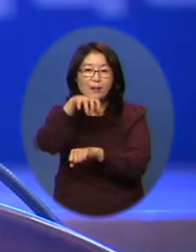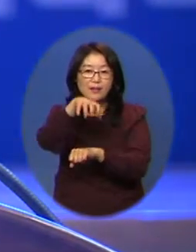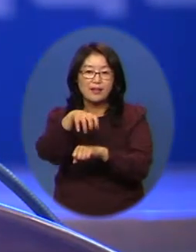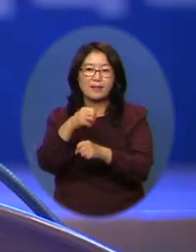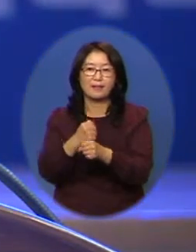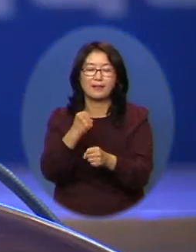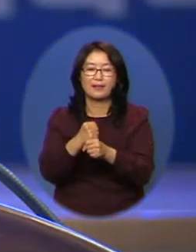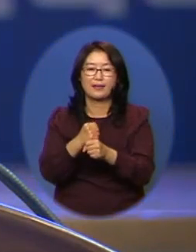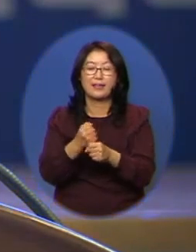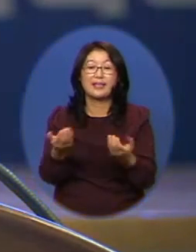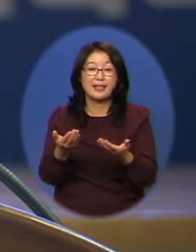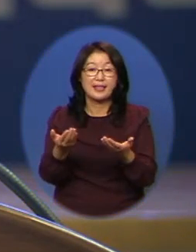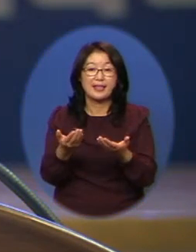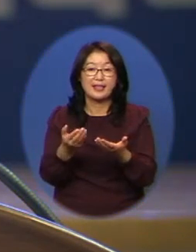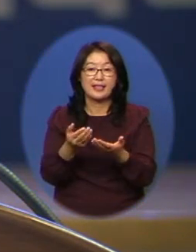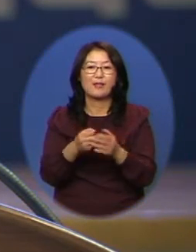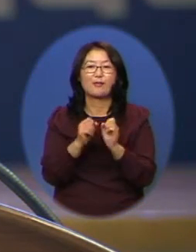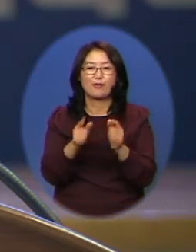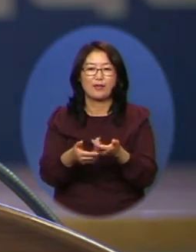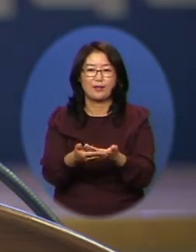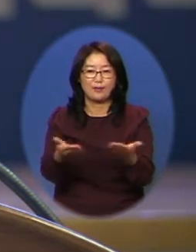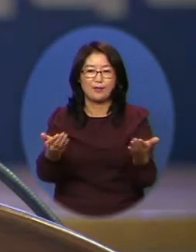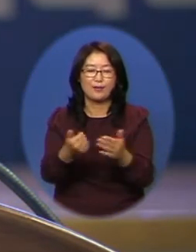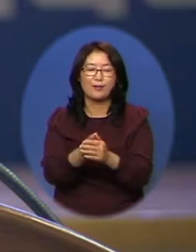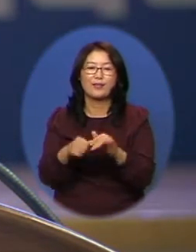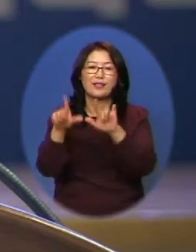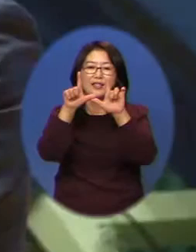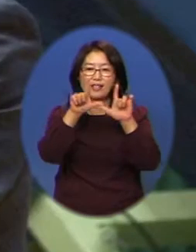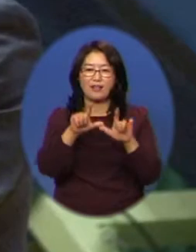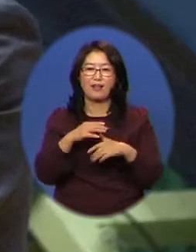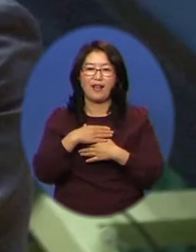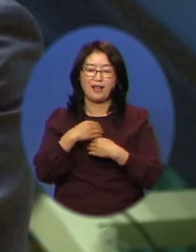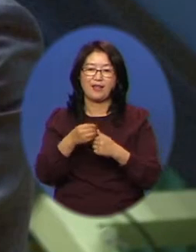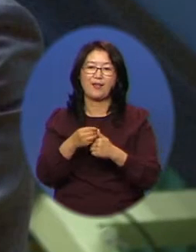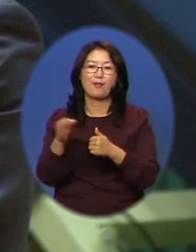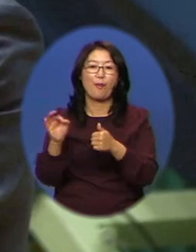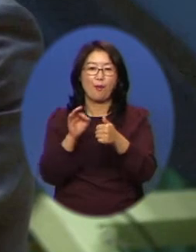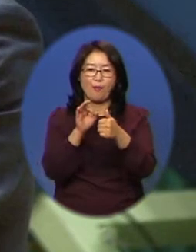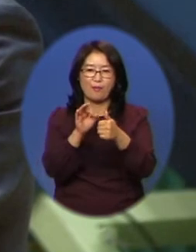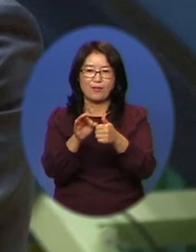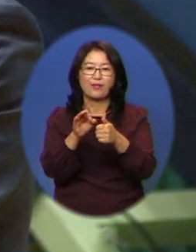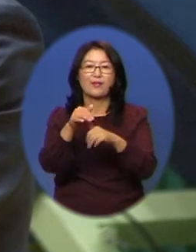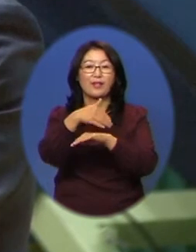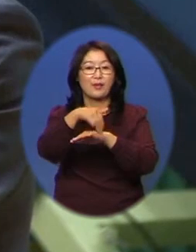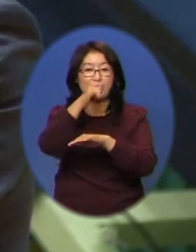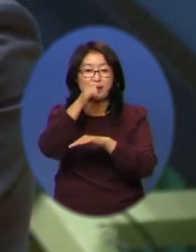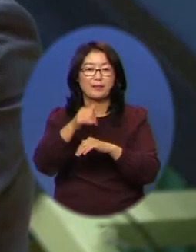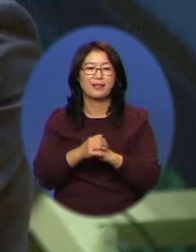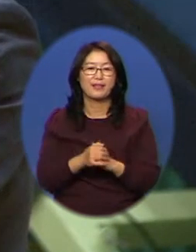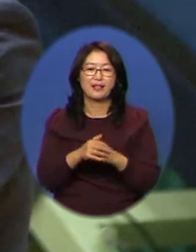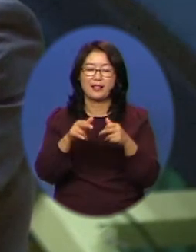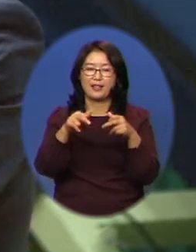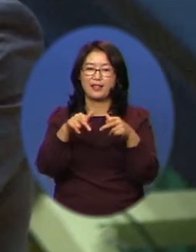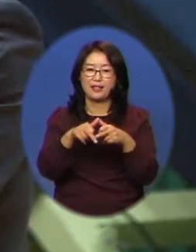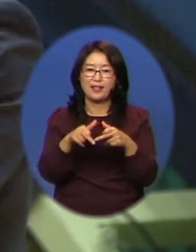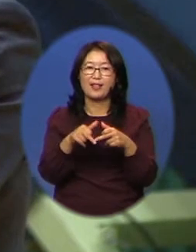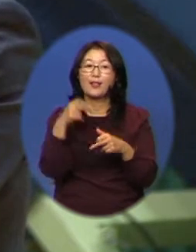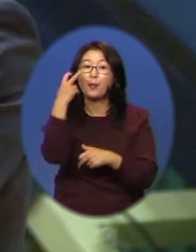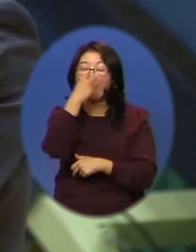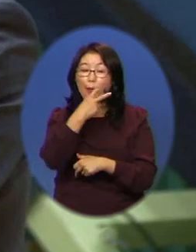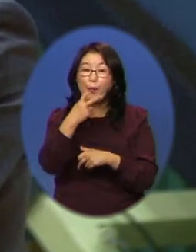제공해서 생활 안정에 도움을 드릴 수 있도록 할 계획입니다. 장애인 보호업장이